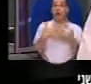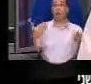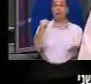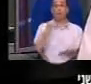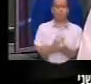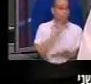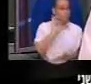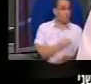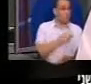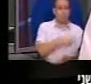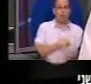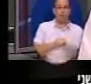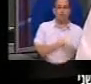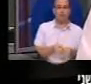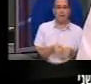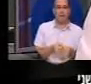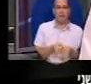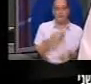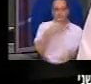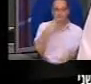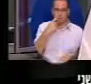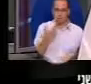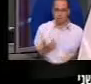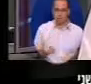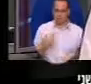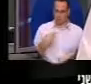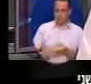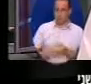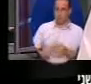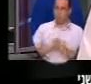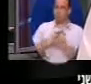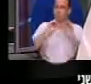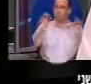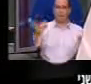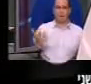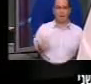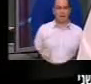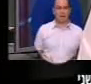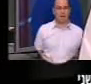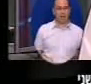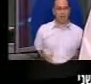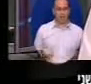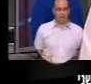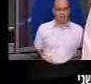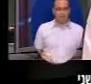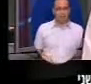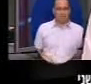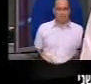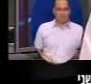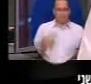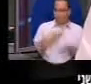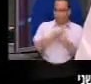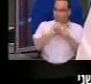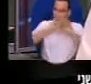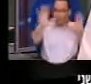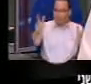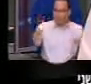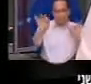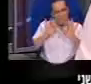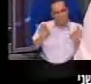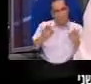שבירת הצום. אנחנו כתבנו לכל הקמפוסים, אנחנו ביוזמות קרן אברהם. אנחנו הולכים לאכול עכשיו, עם כל הכבוד. כן, כתבנו,